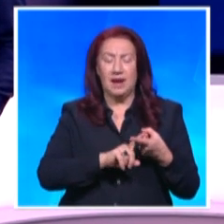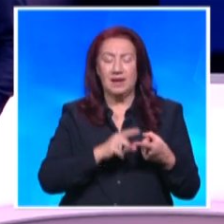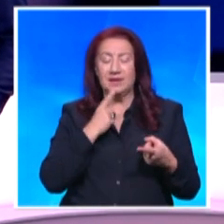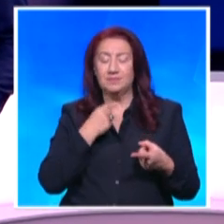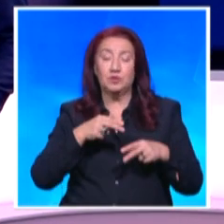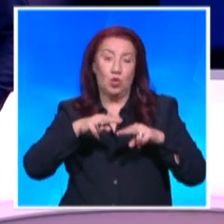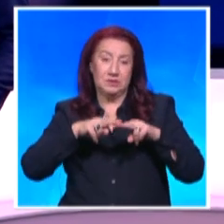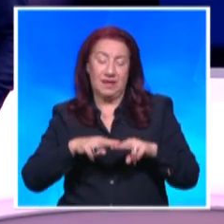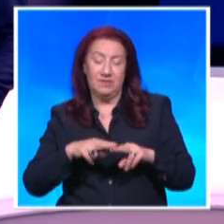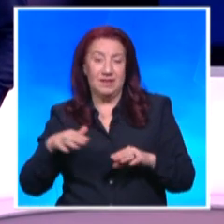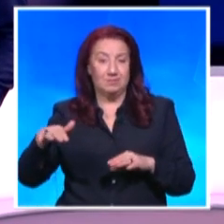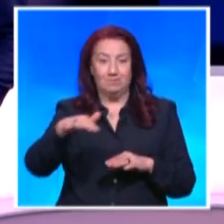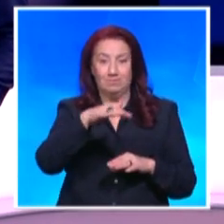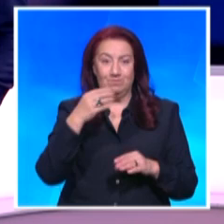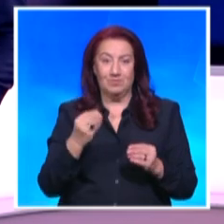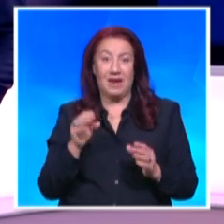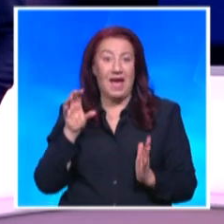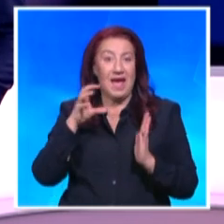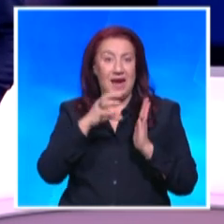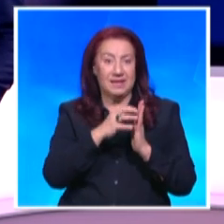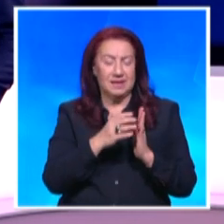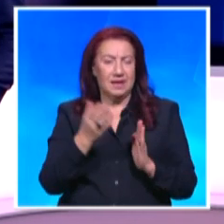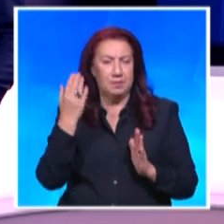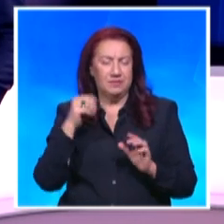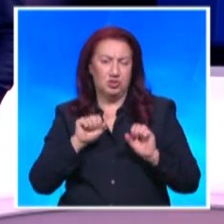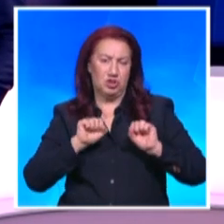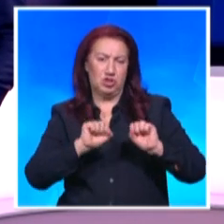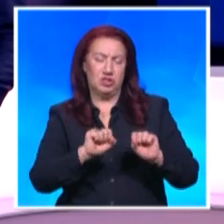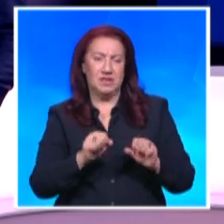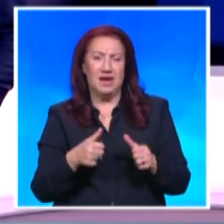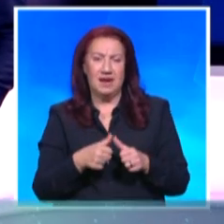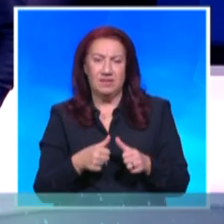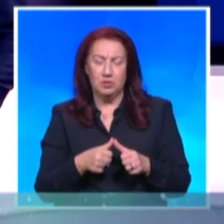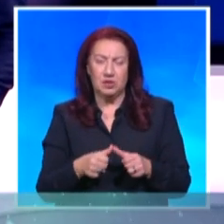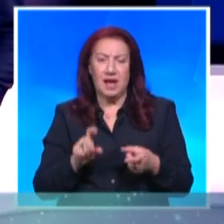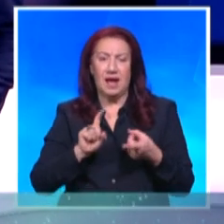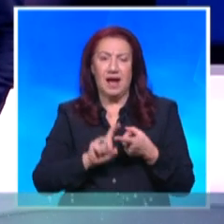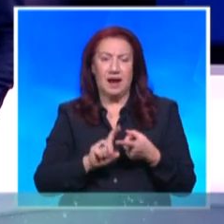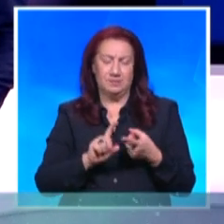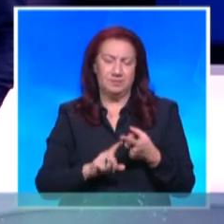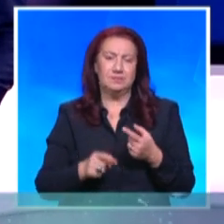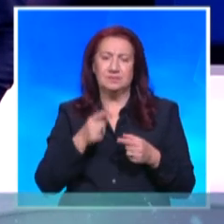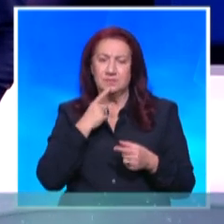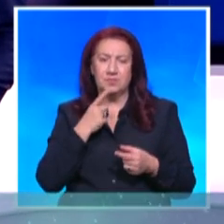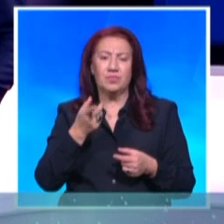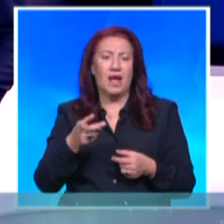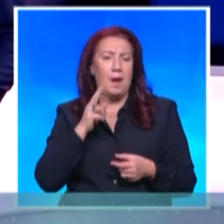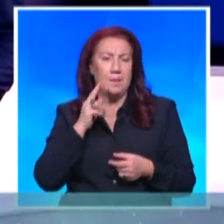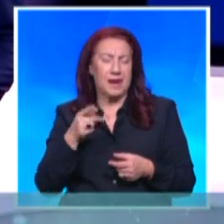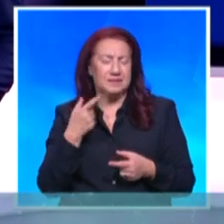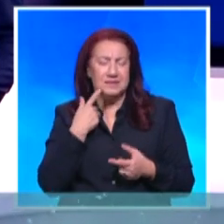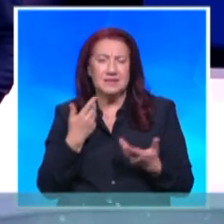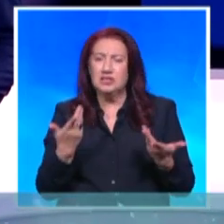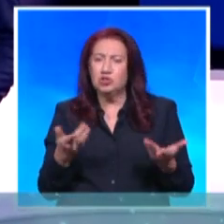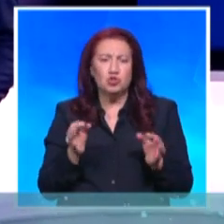в елита. А бивш защитник на Ливърпул и финалист в Шампионската лига кара камиони с брат си и чисти канали. Защо прави